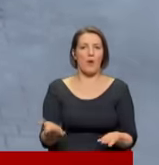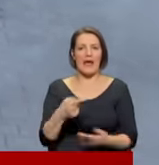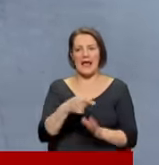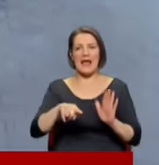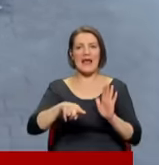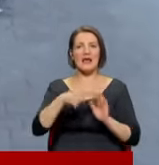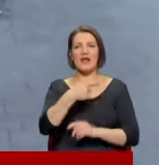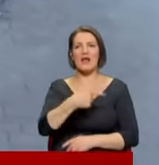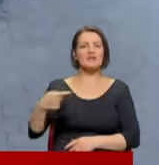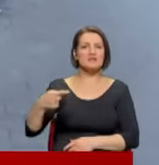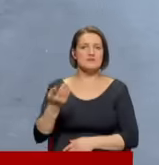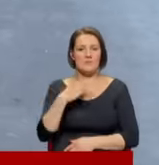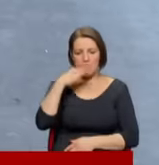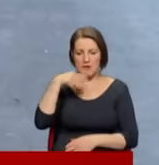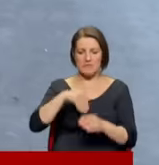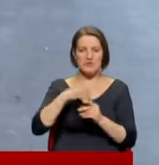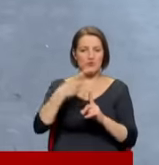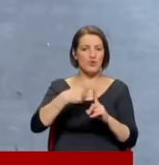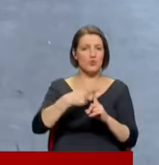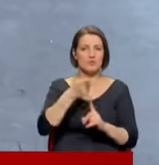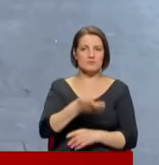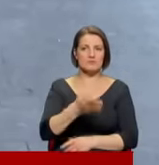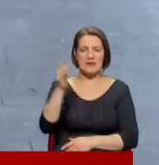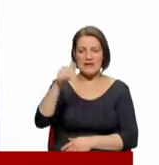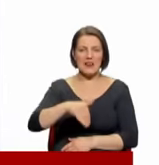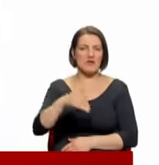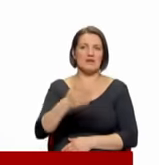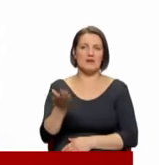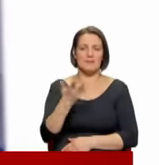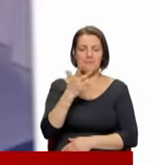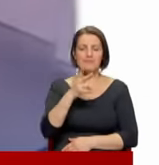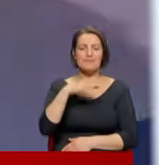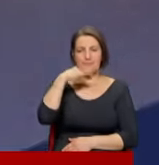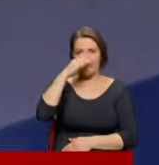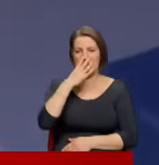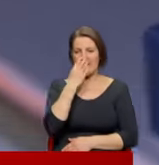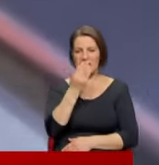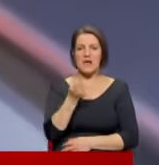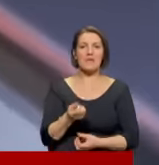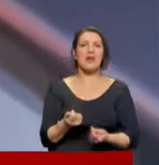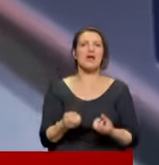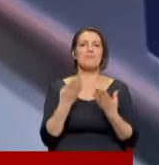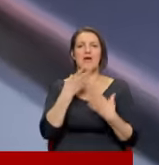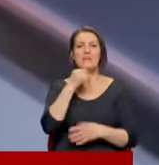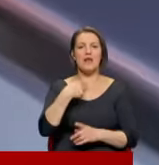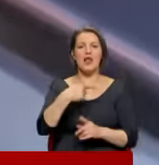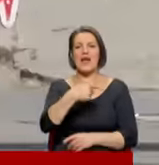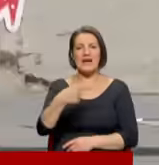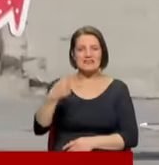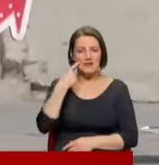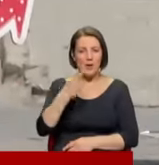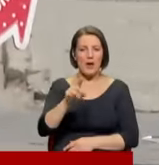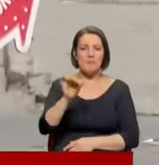Eksi bakiyeden. Bayram için ne yapayım? Torunlara gelecekler. 3000 lira bayram ikramiyesi yetmedi. Emekli eksi